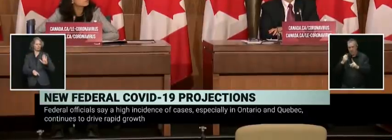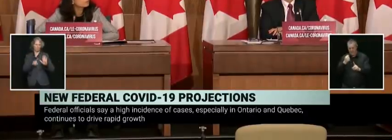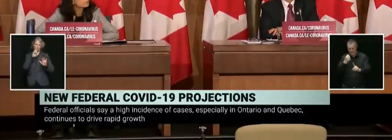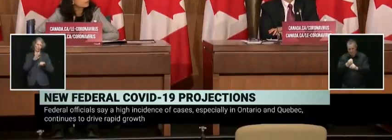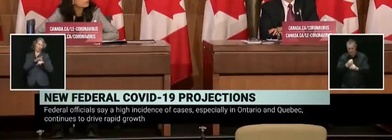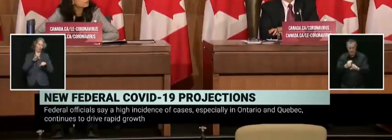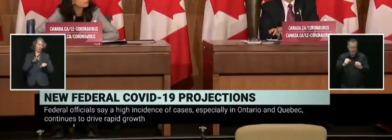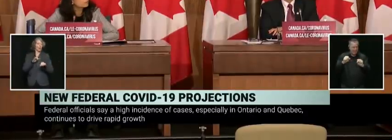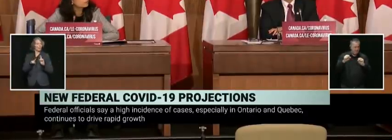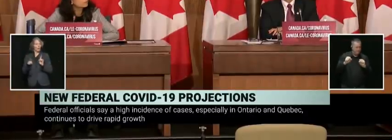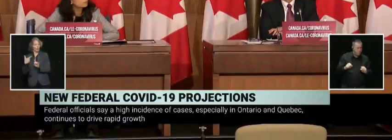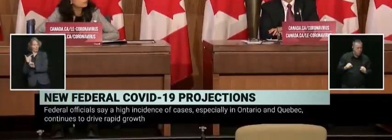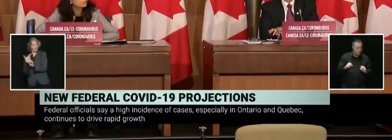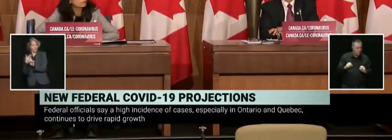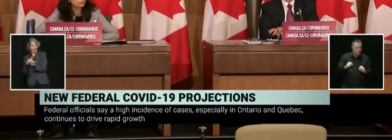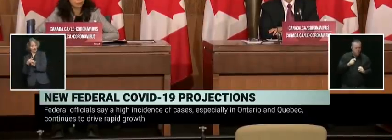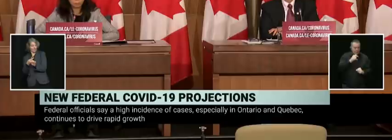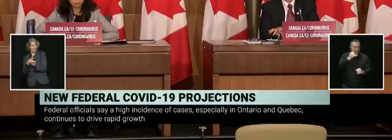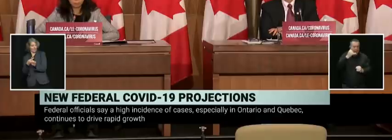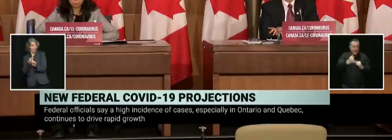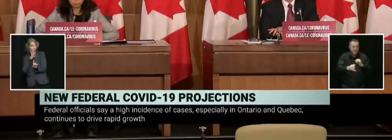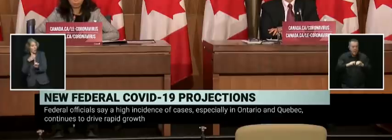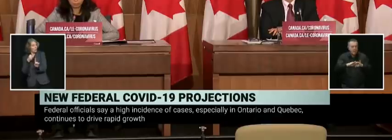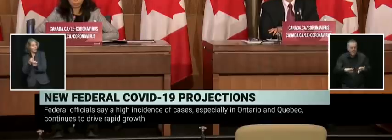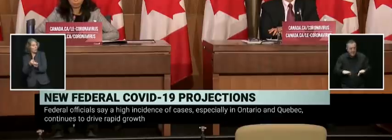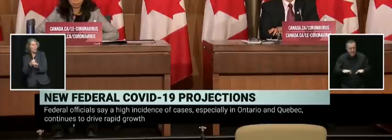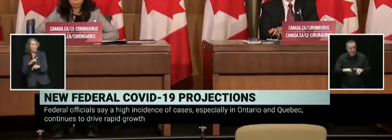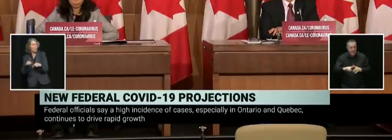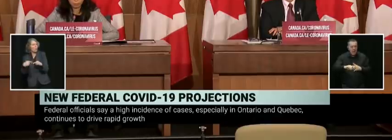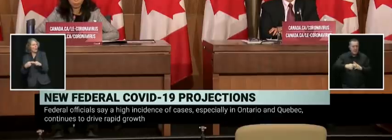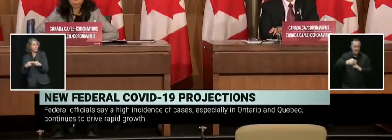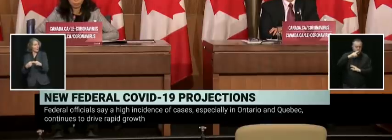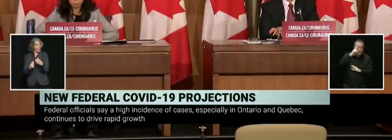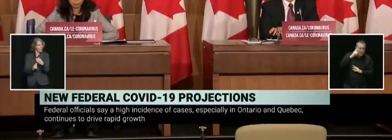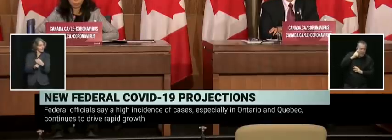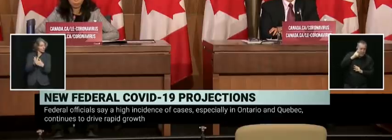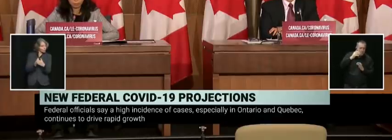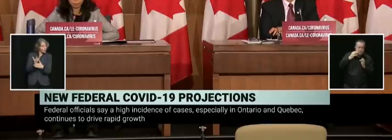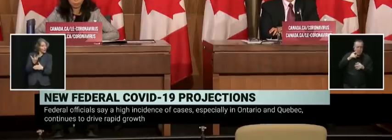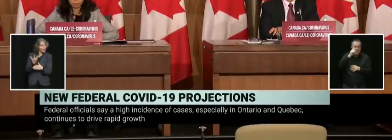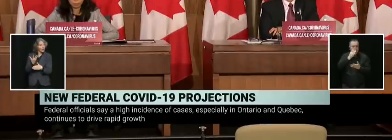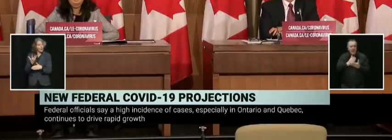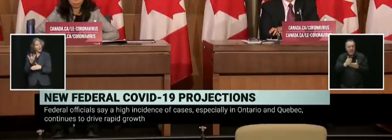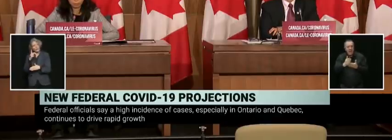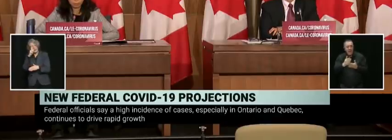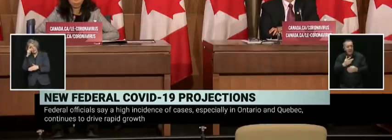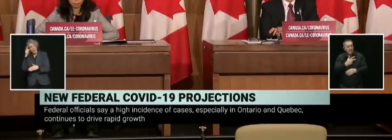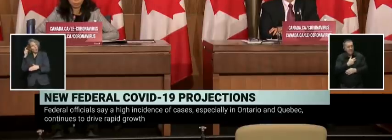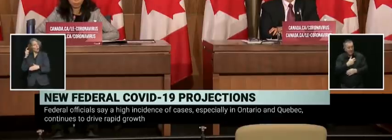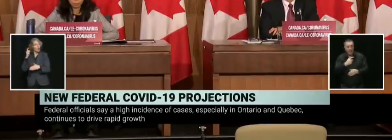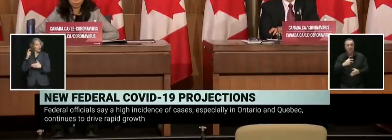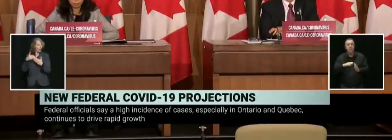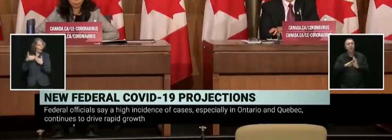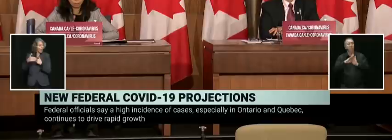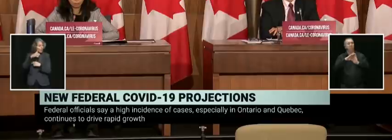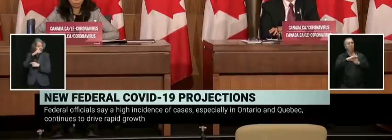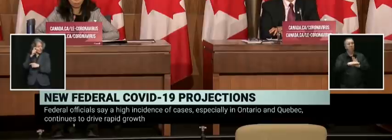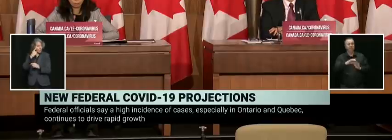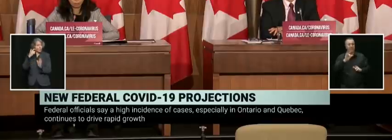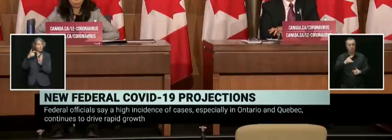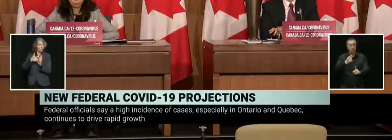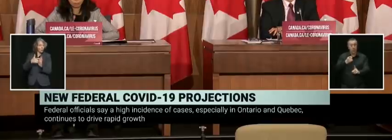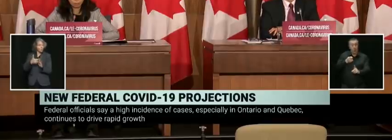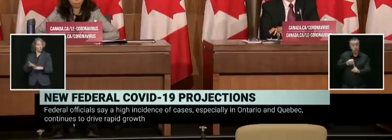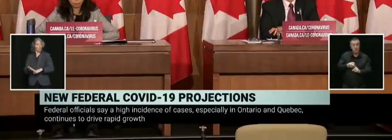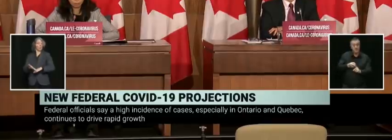du printemps, vers le début de l'été, dans le courant de l'été, selon vous? Étant donné que l'objectif, comme l'a dit Mme Anand, ne bouge pas, là,